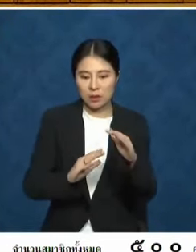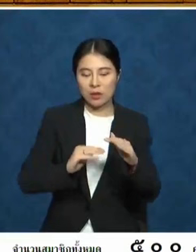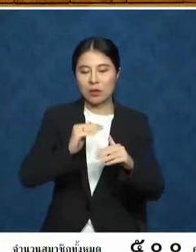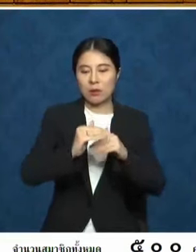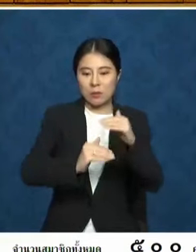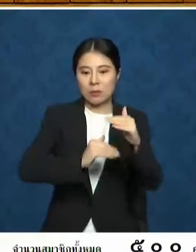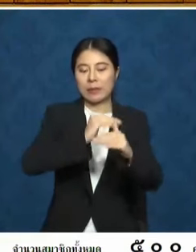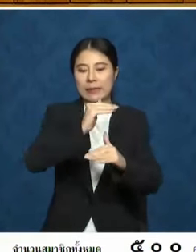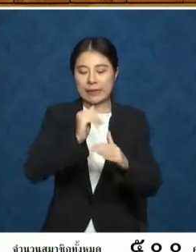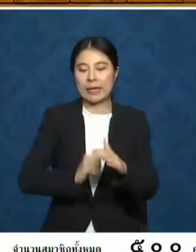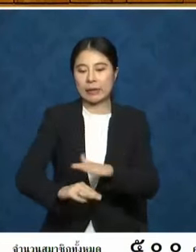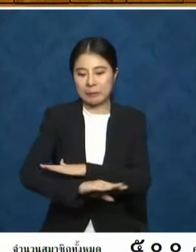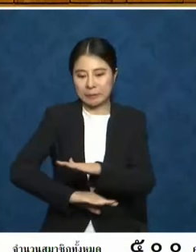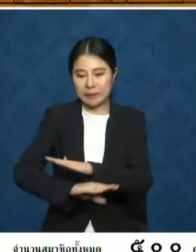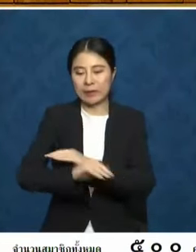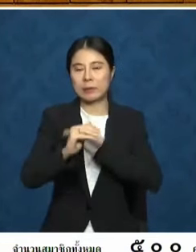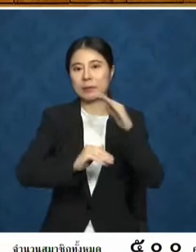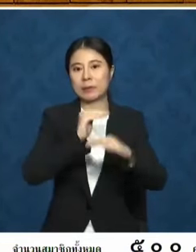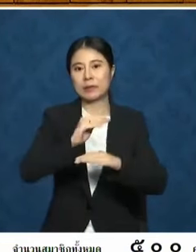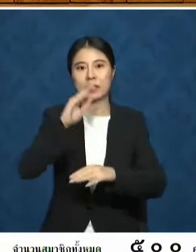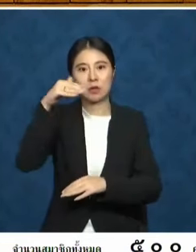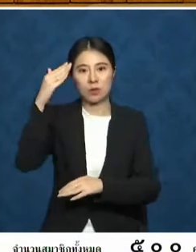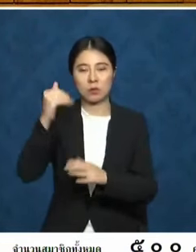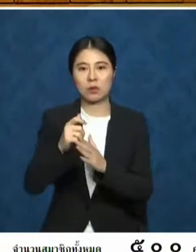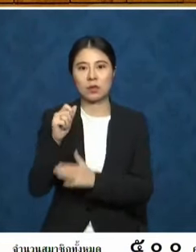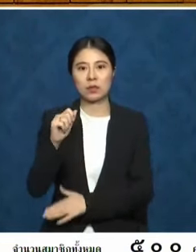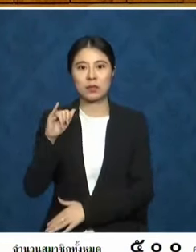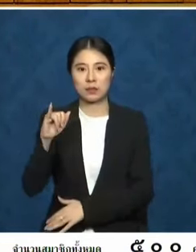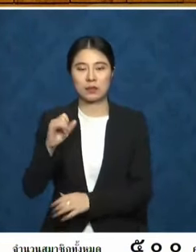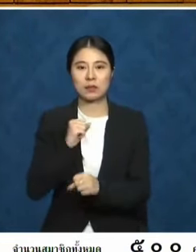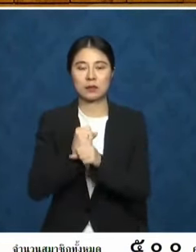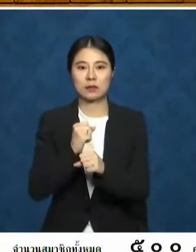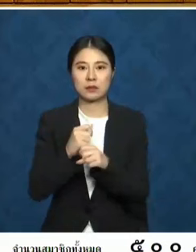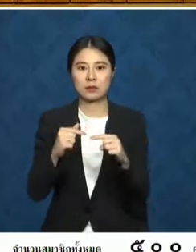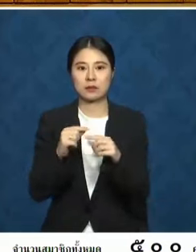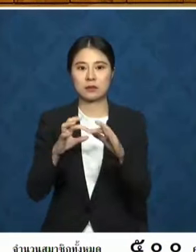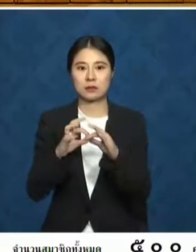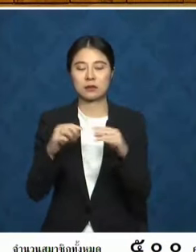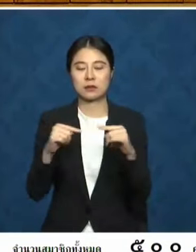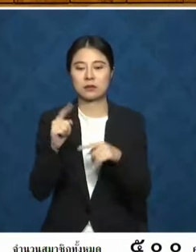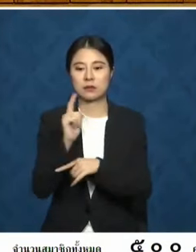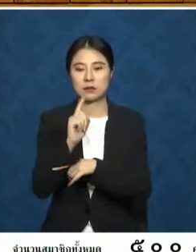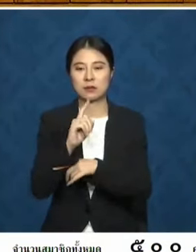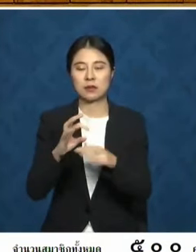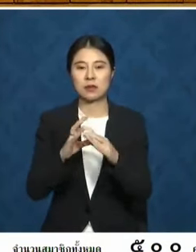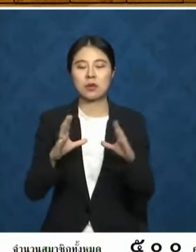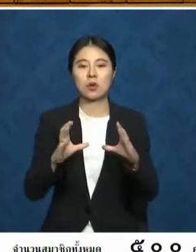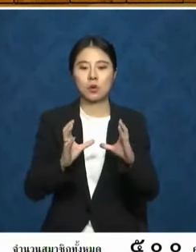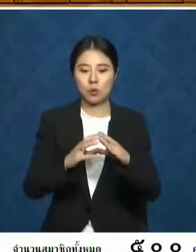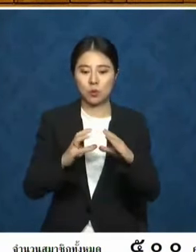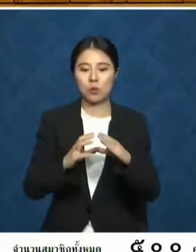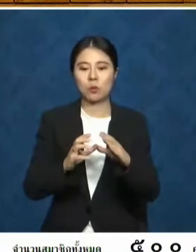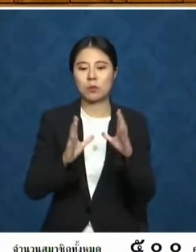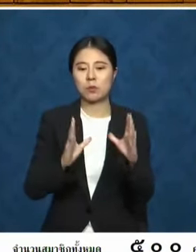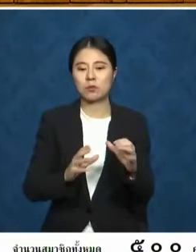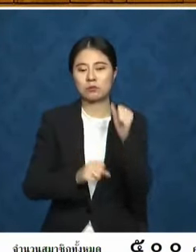ดังนั้น AI จะต้องช่วยให้ตรนี้ทั้งในส่วนของการเป็เครื่องมือให้กลุมลากยากไดมีโอกา